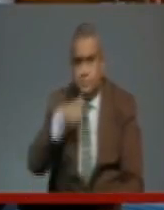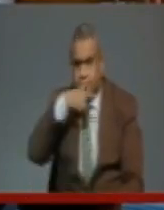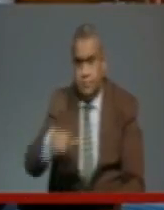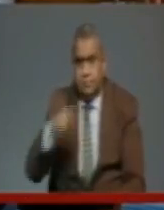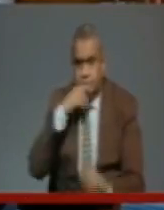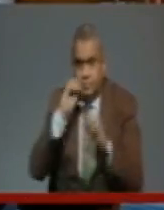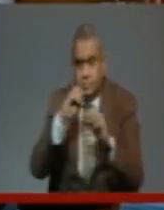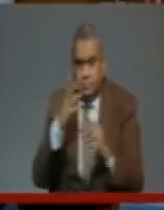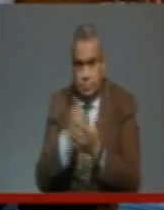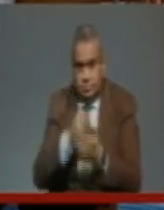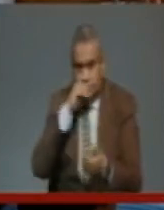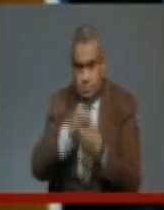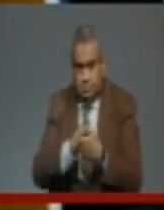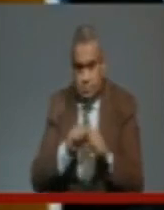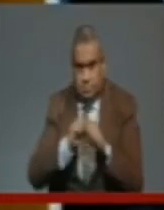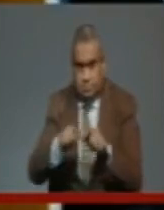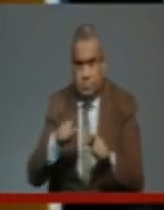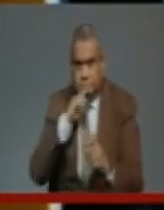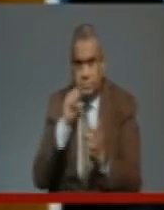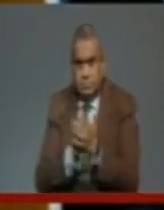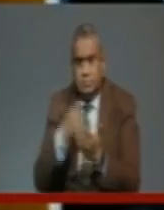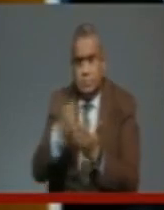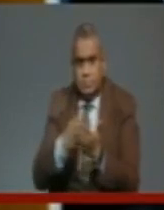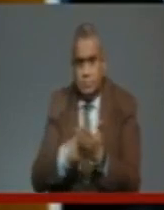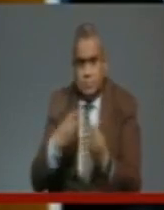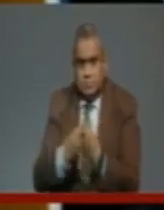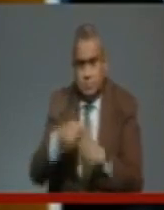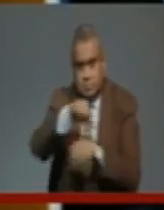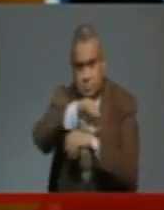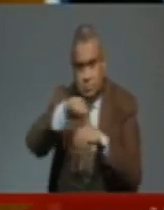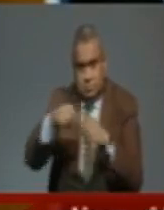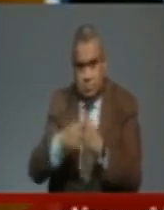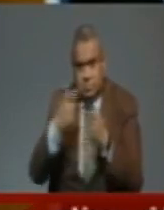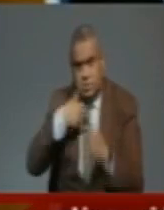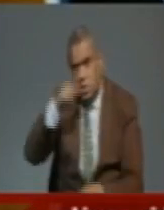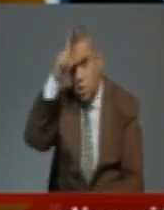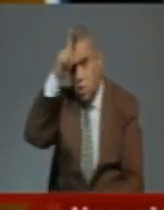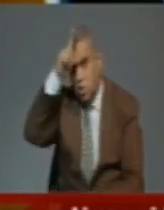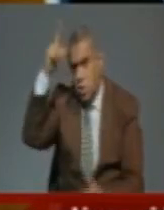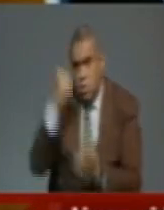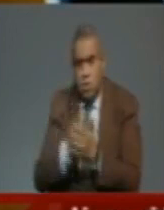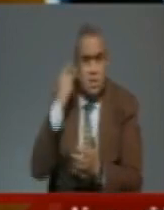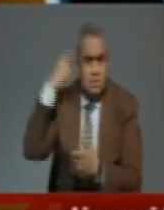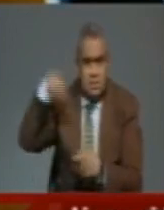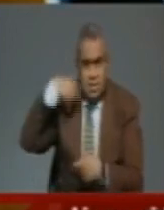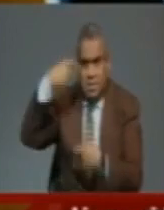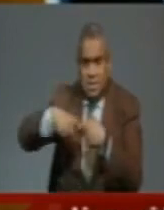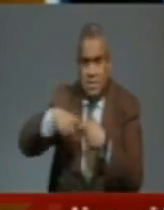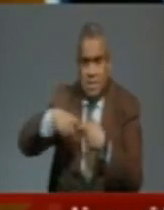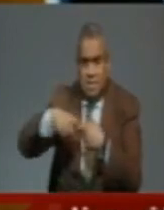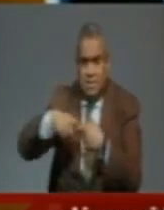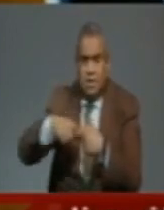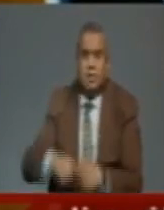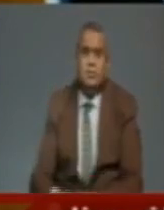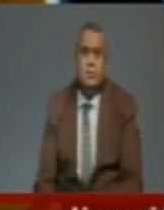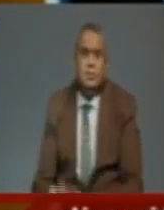احنا وبناء على طلب اشقائنا في الاردن الشقيق وهم سامعيني دلوقتي وايضا